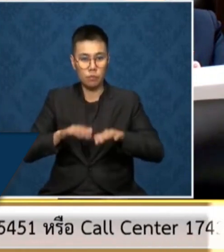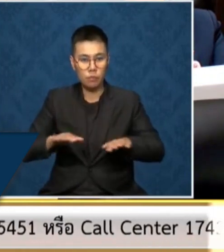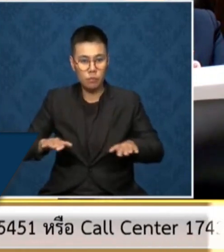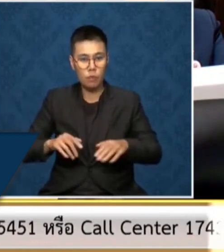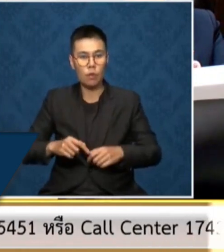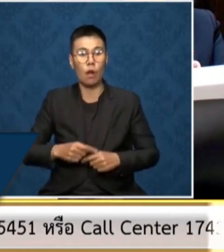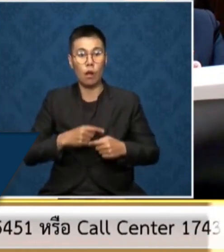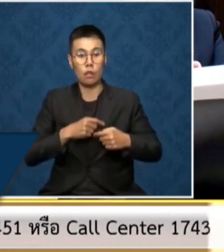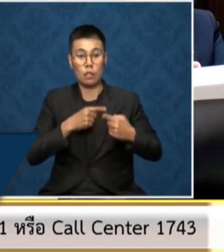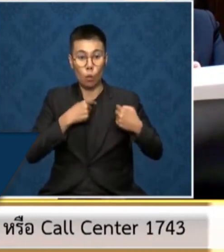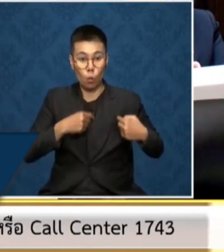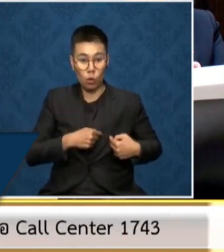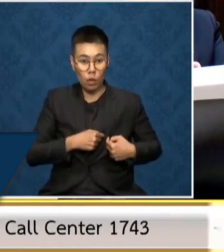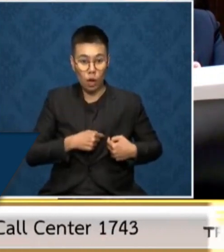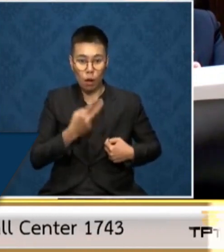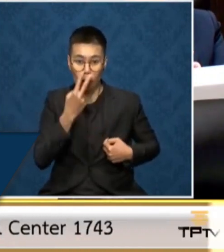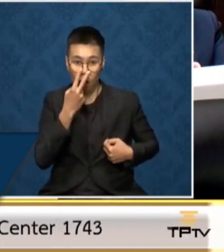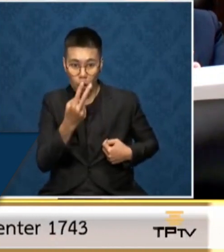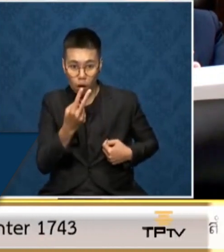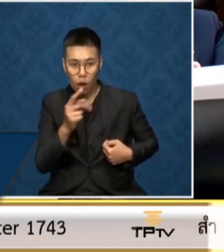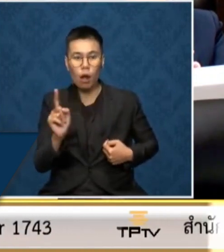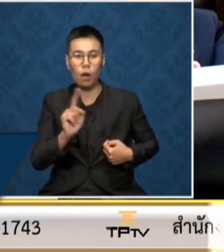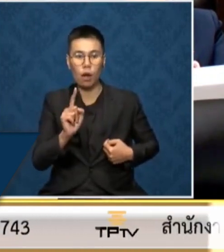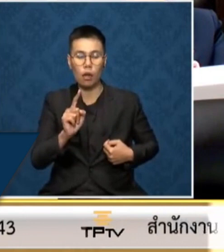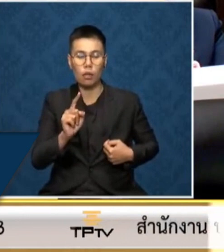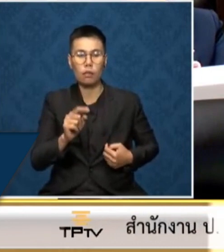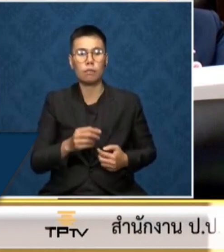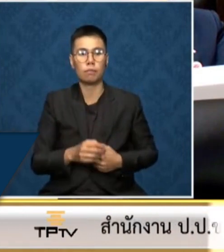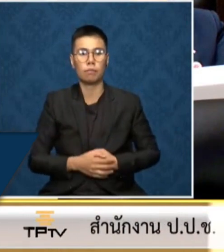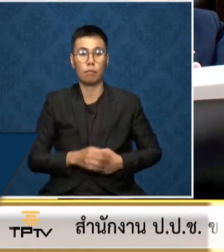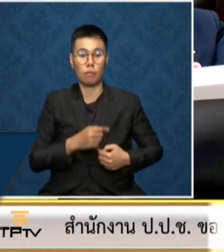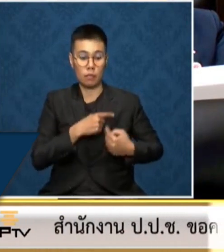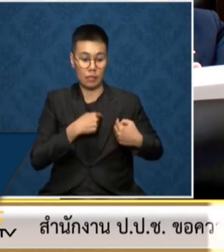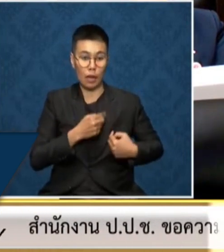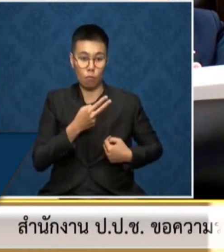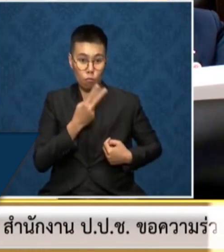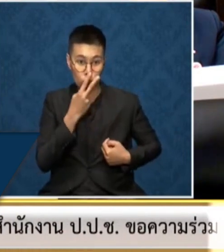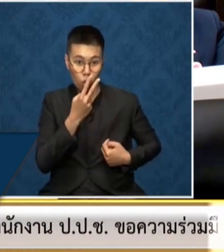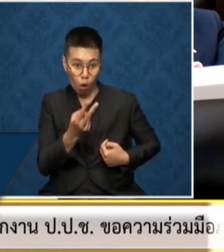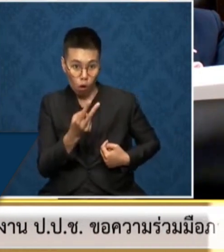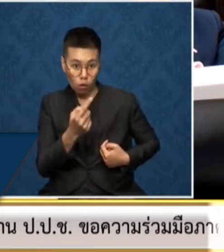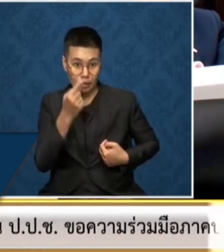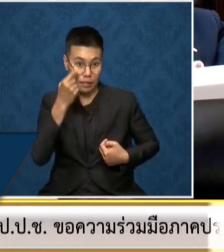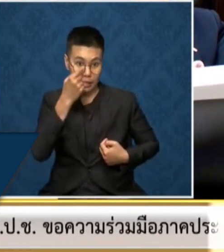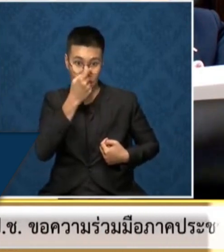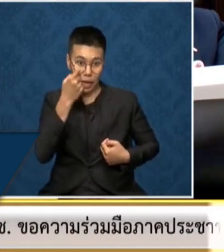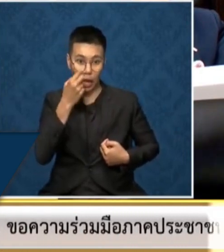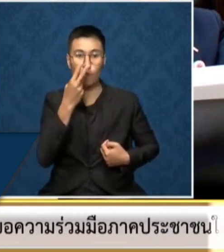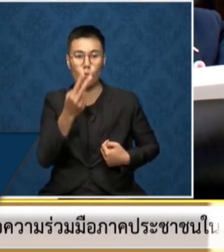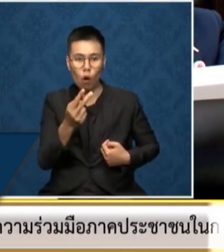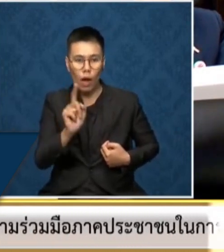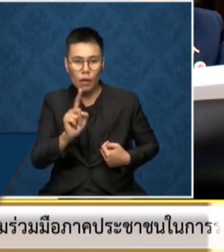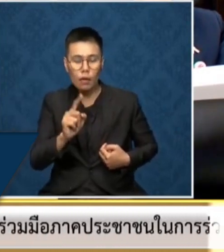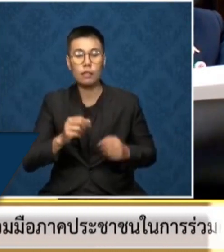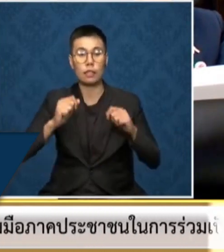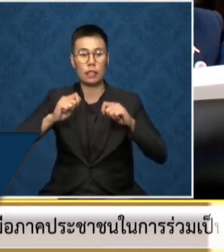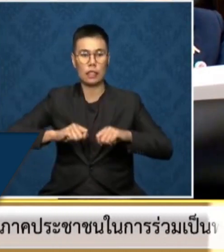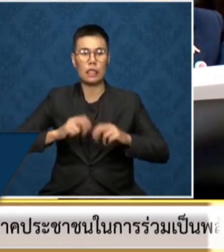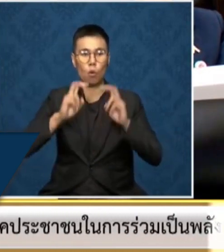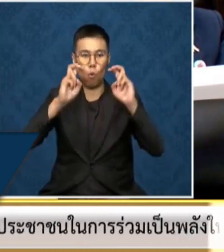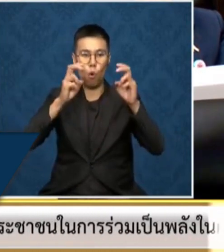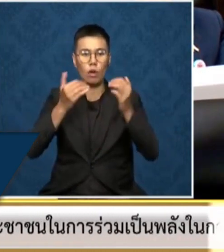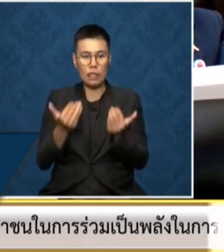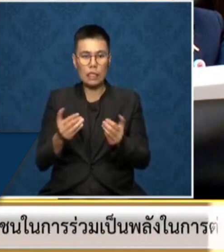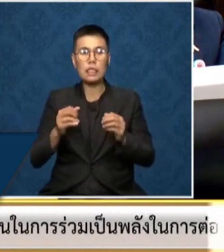หัวใจหรือสายตาในการมองฉะนั้นวันนี้การรวงมาติในยะตินี้จสำคัญยิ่งครับ